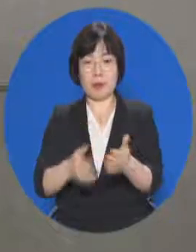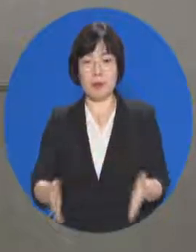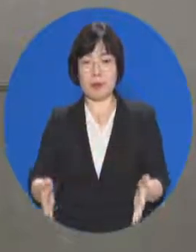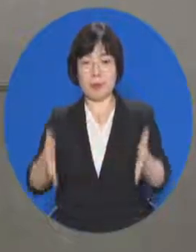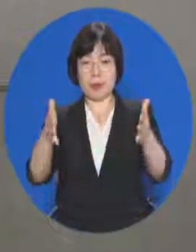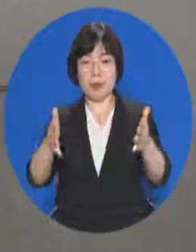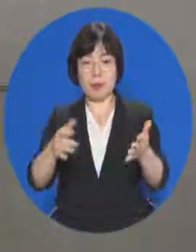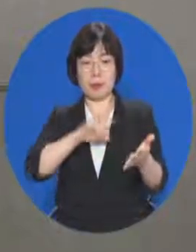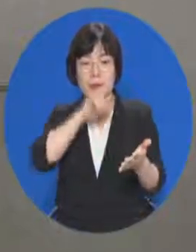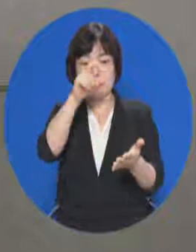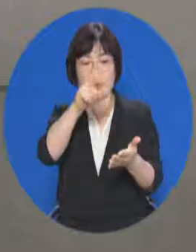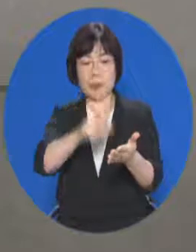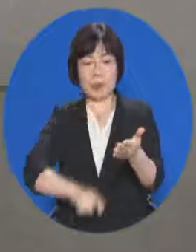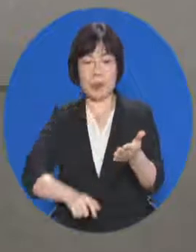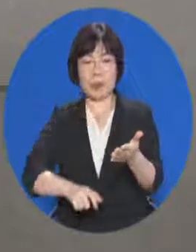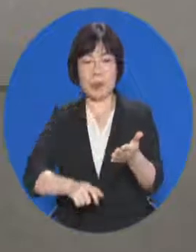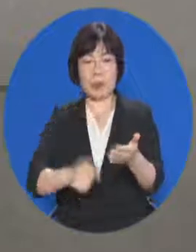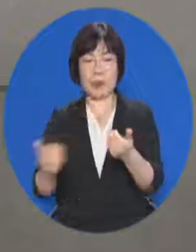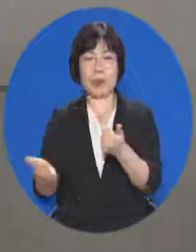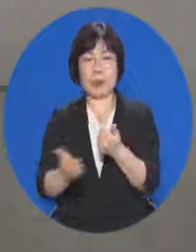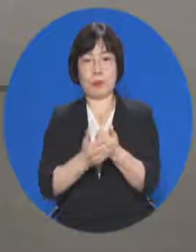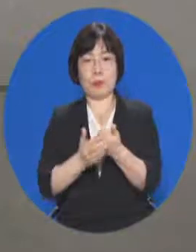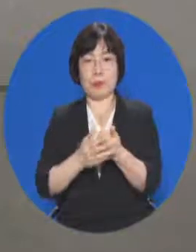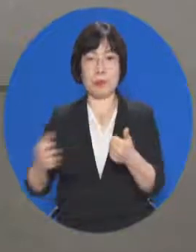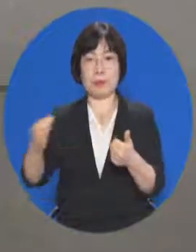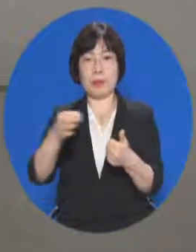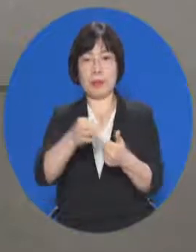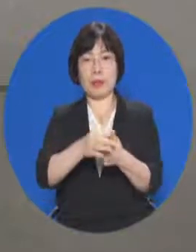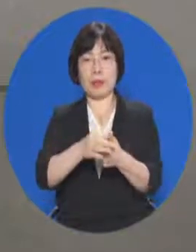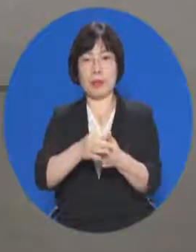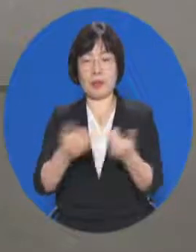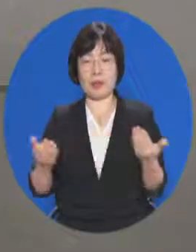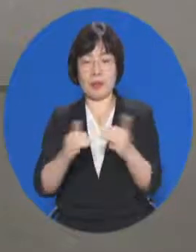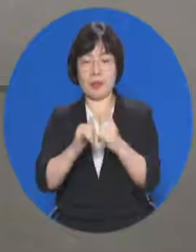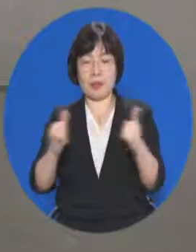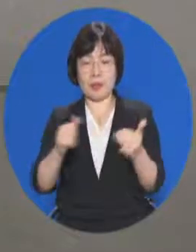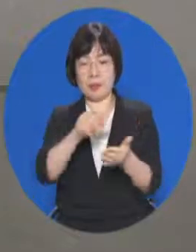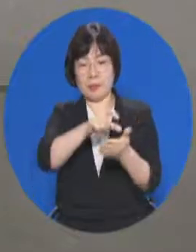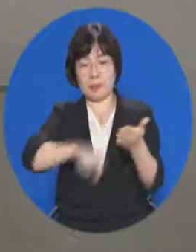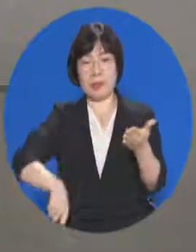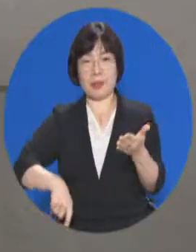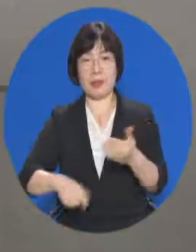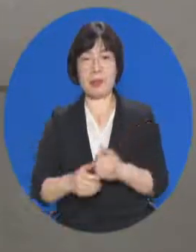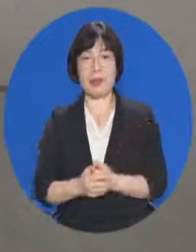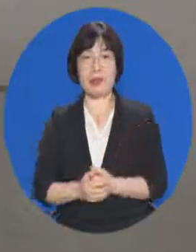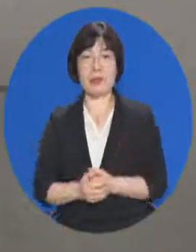병동 인원만 특정이 돼서 지원이 돼서 거기 인력들이 지금 빠져 있거든요.